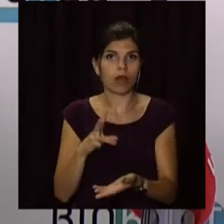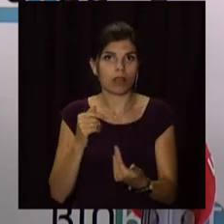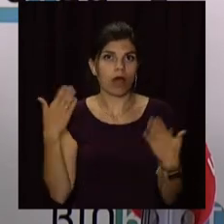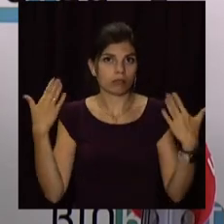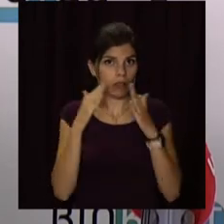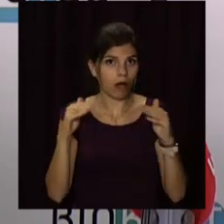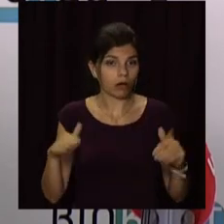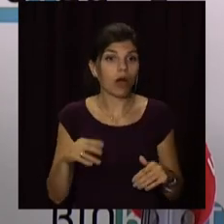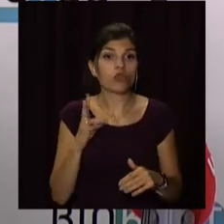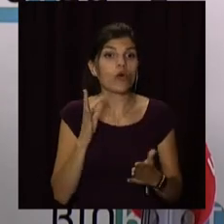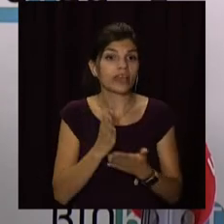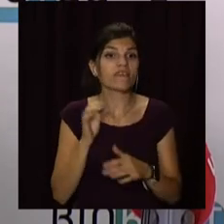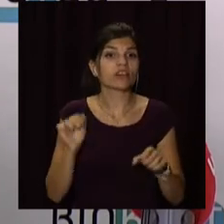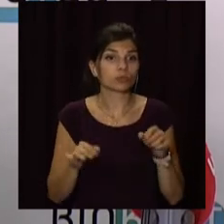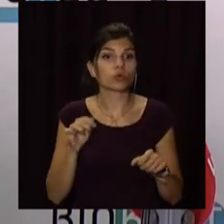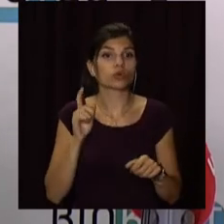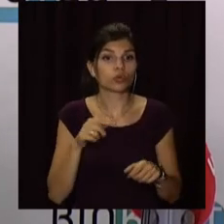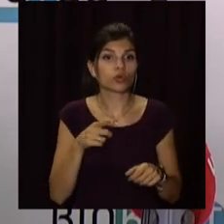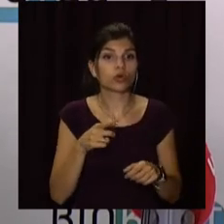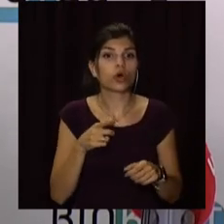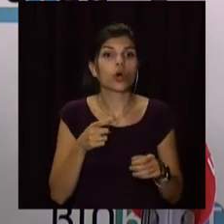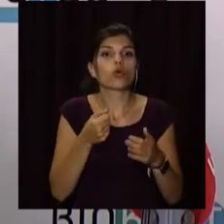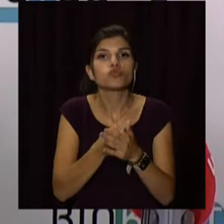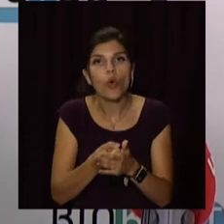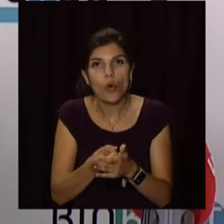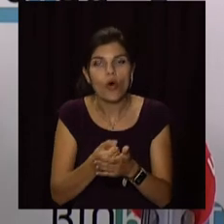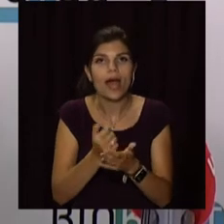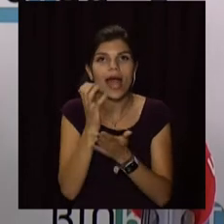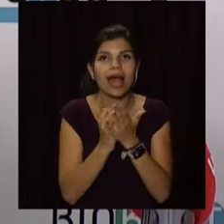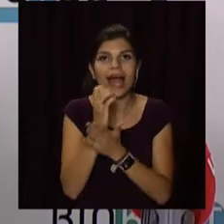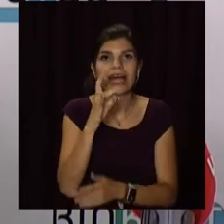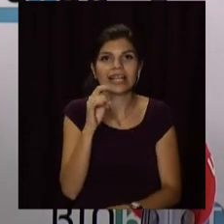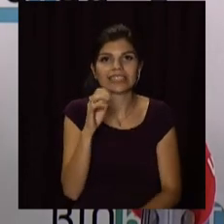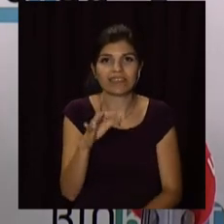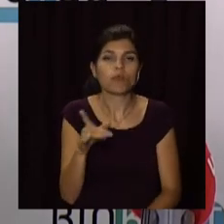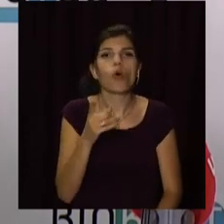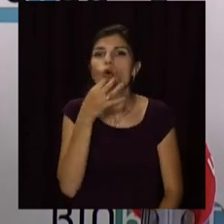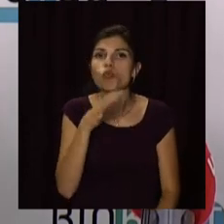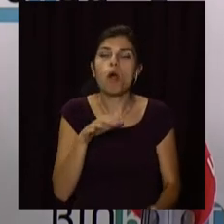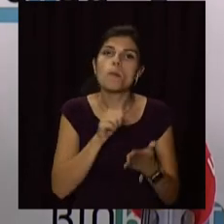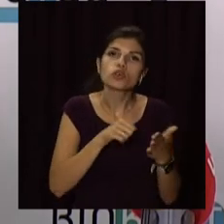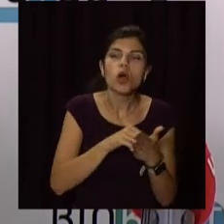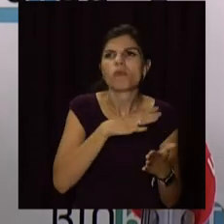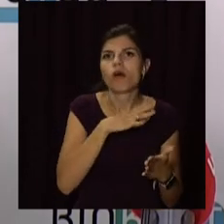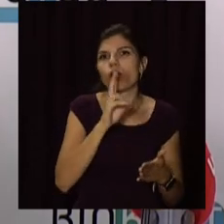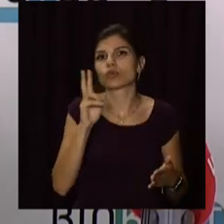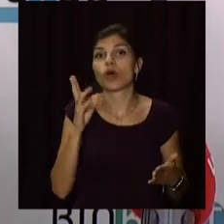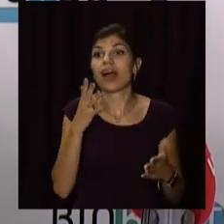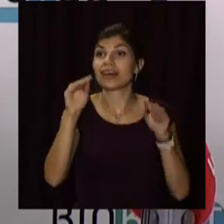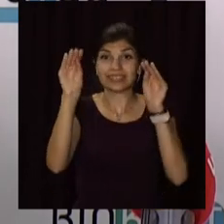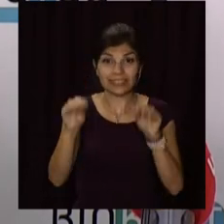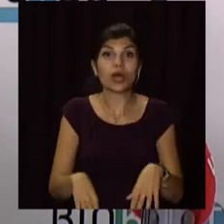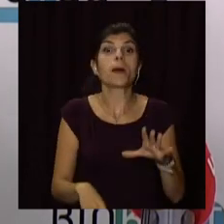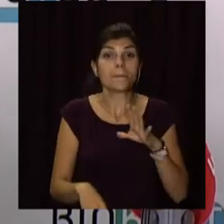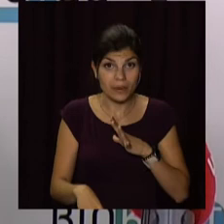відпочинок. Однак є можливість зареєструватися до резерву, оскільки в зв'язку з тим, що з будь-яких причин діти, які